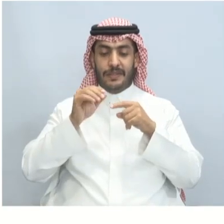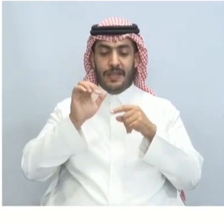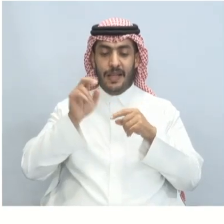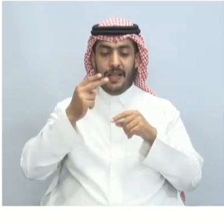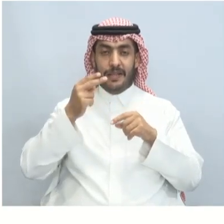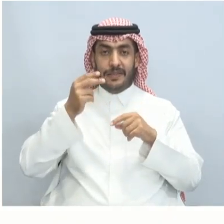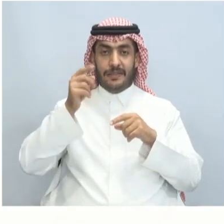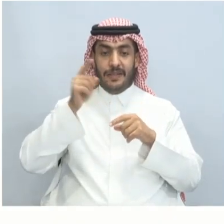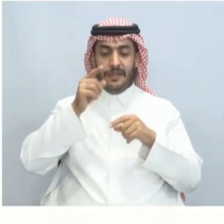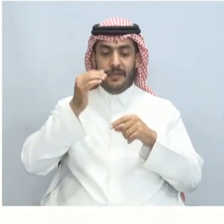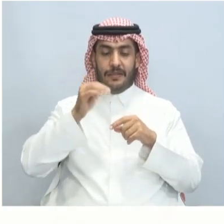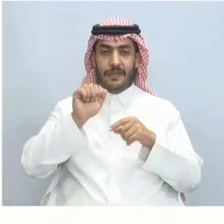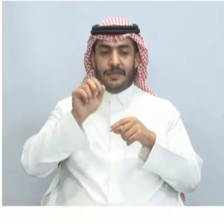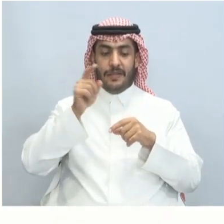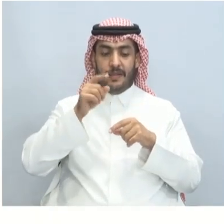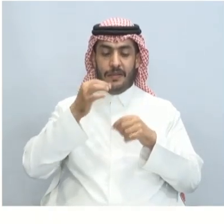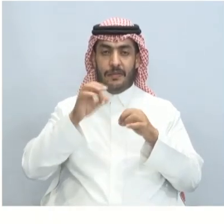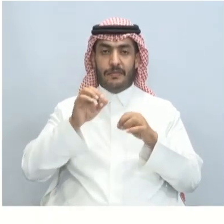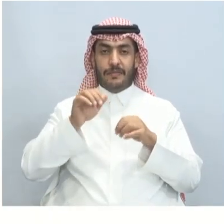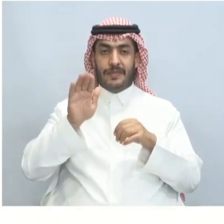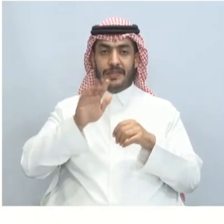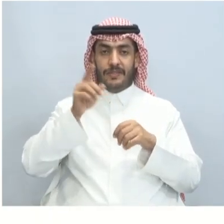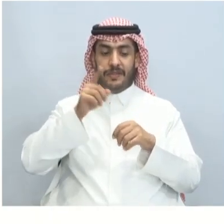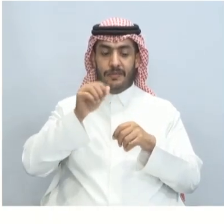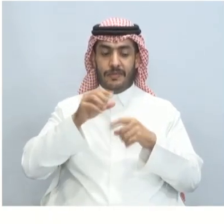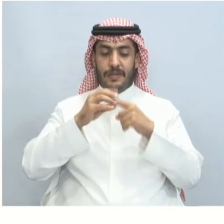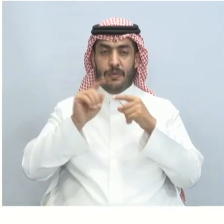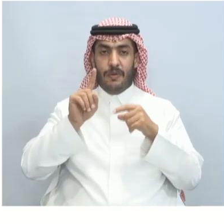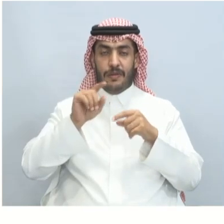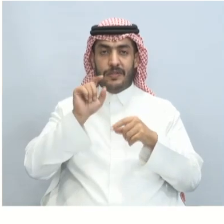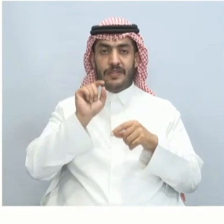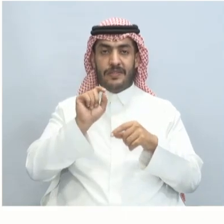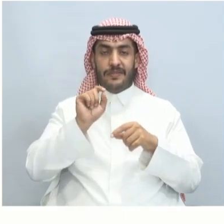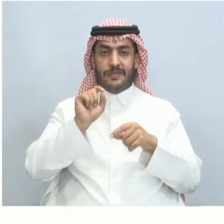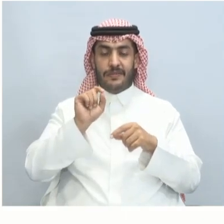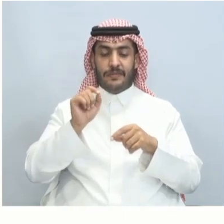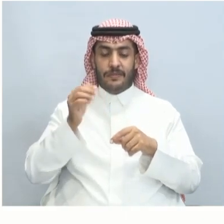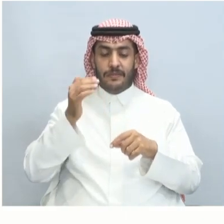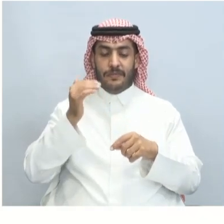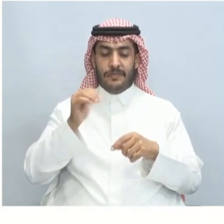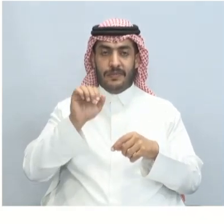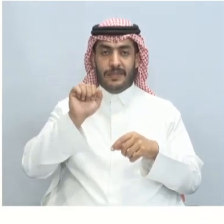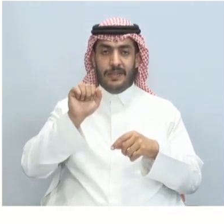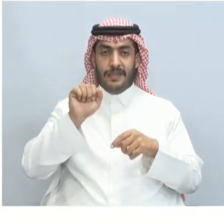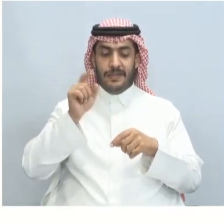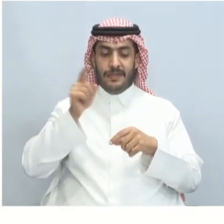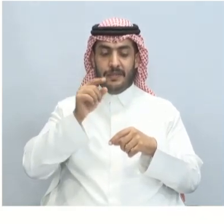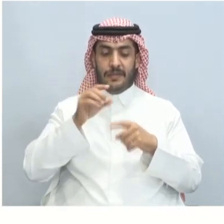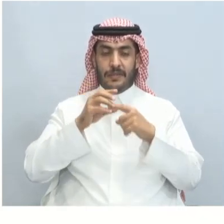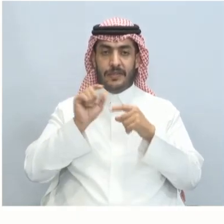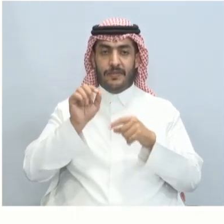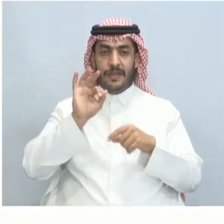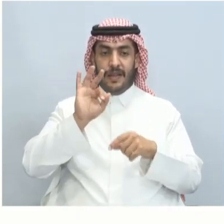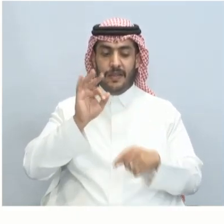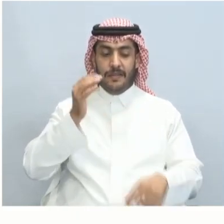عين شرطه احداثيات الرؤوس س شرطه هي سالب واح وصفر ص شرطه هي صفر